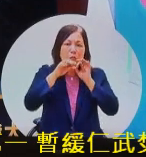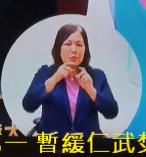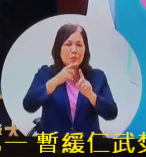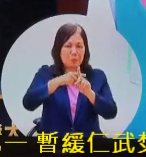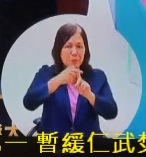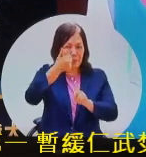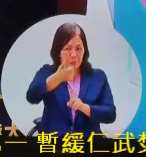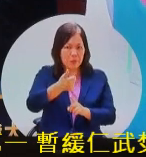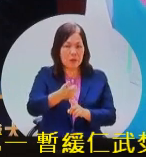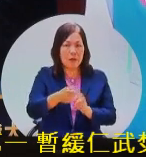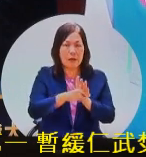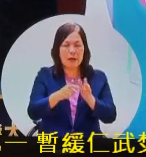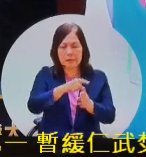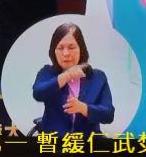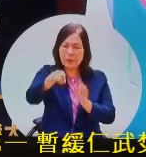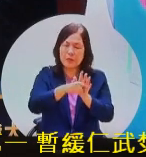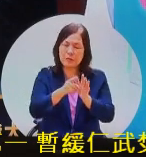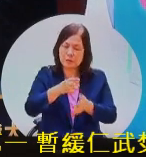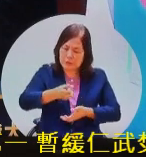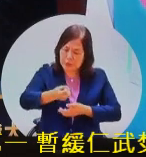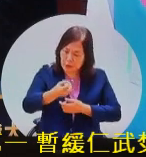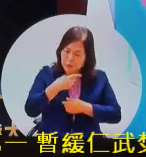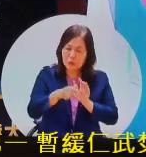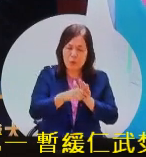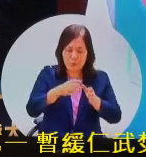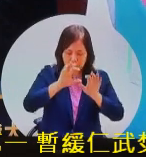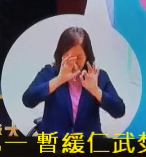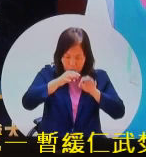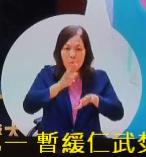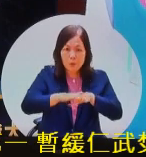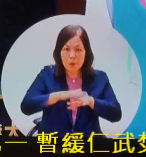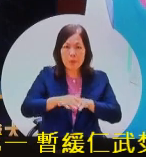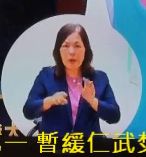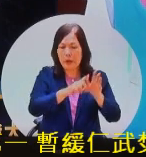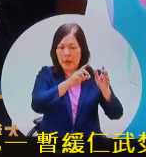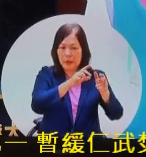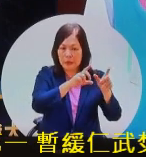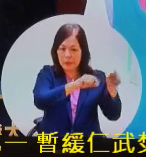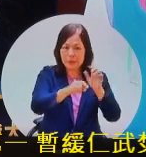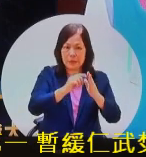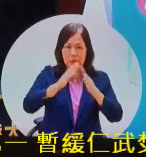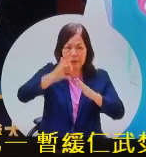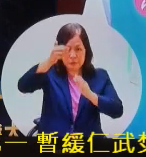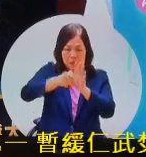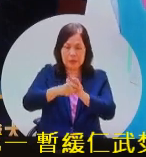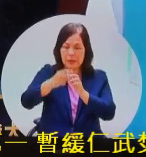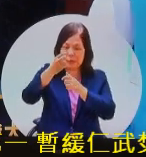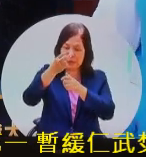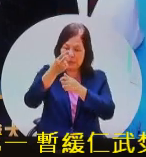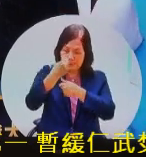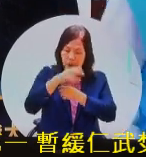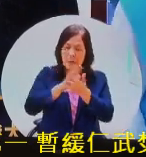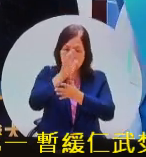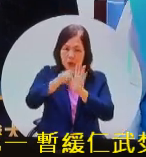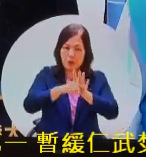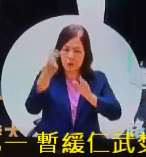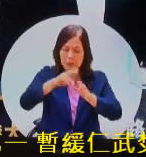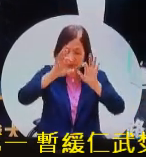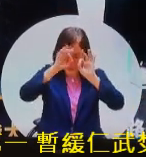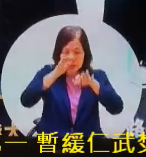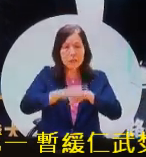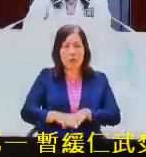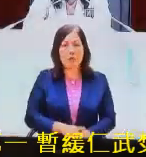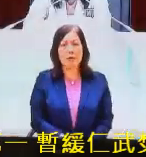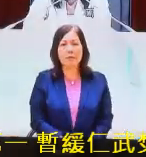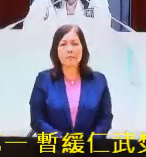的宝贵建议，我们愿意愿意听到。依照市场的指示，我们做后续的检讨。谢谢。 本